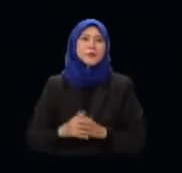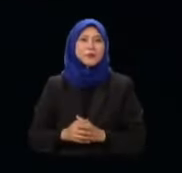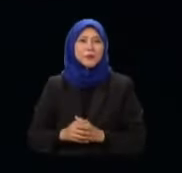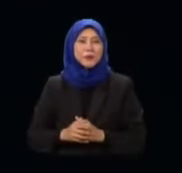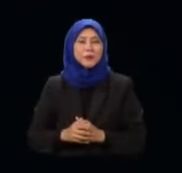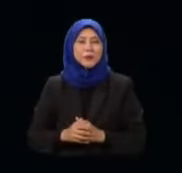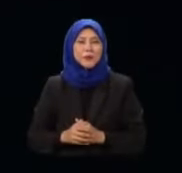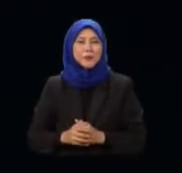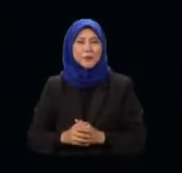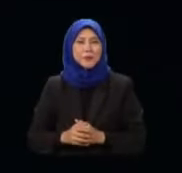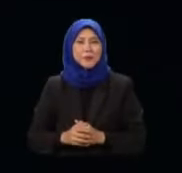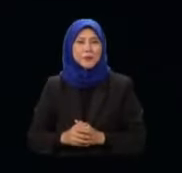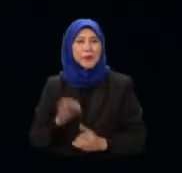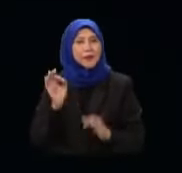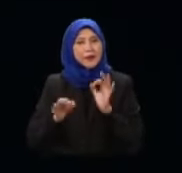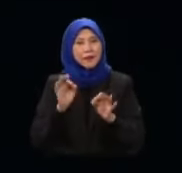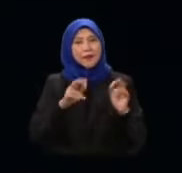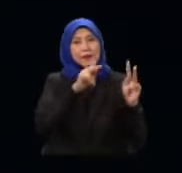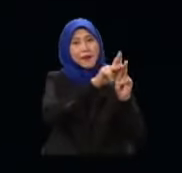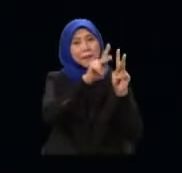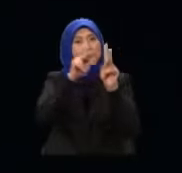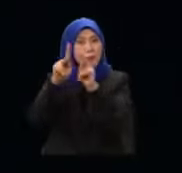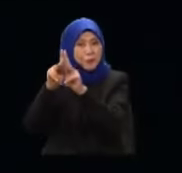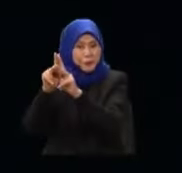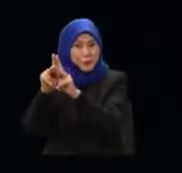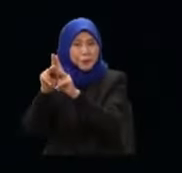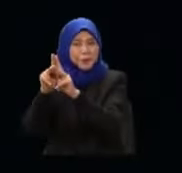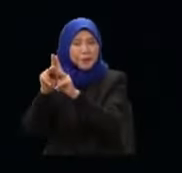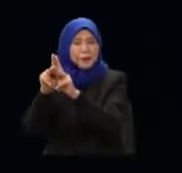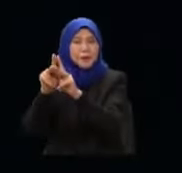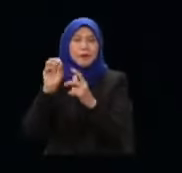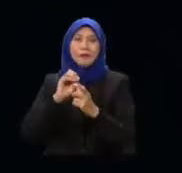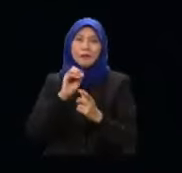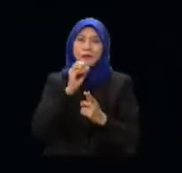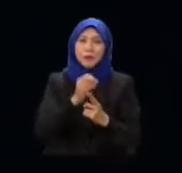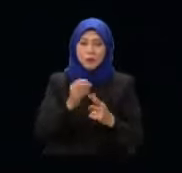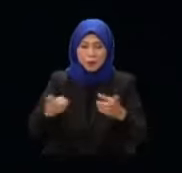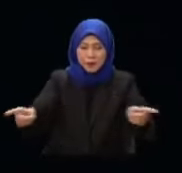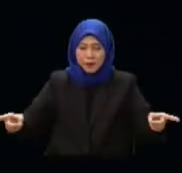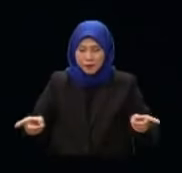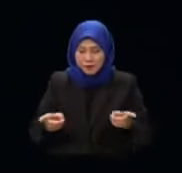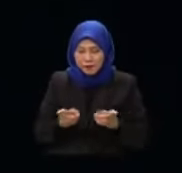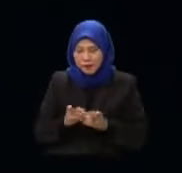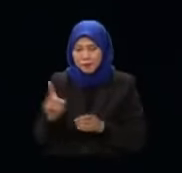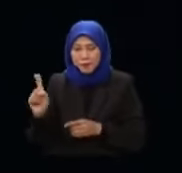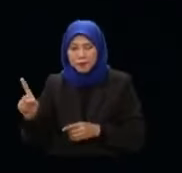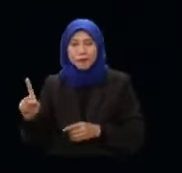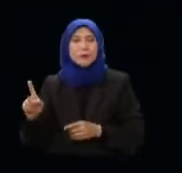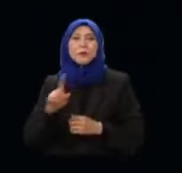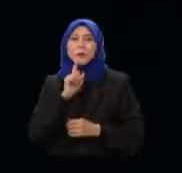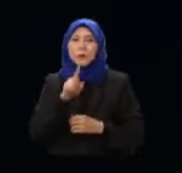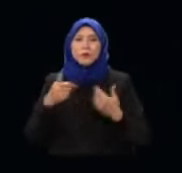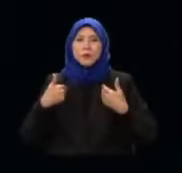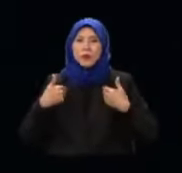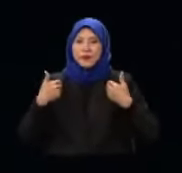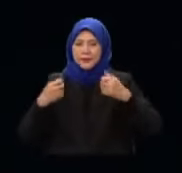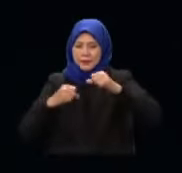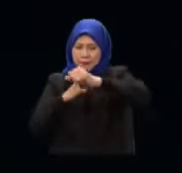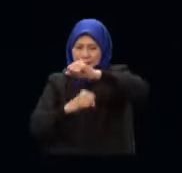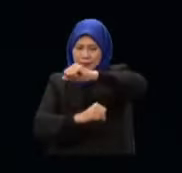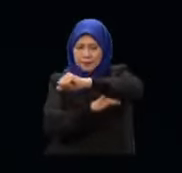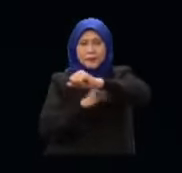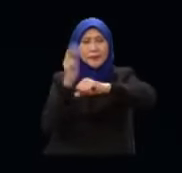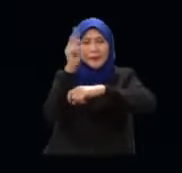di Dio di kampung atau di Manila eh dia jadi daerah Yaman nelpon dia Dados struktur kerajaan